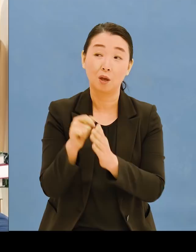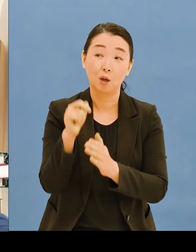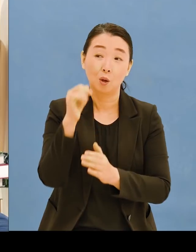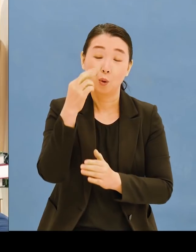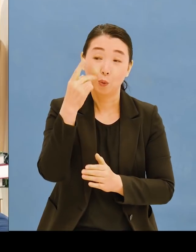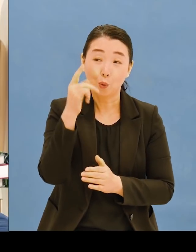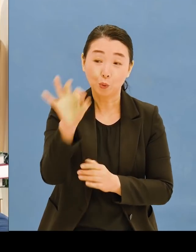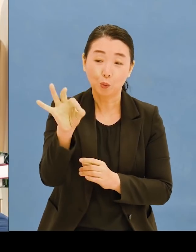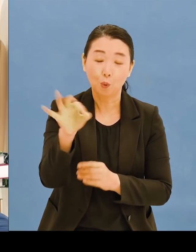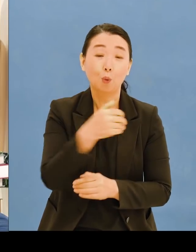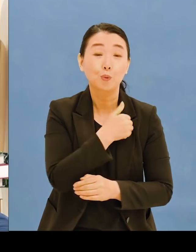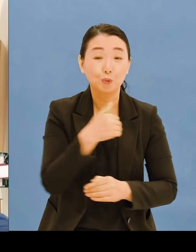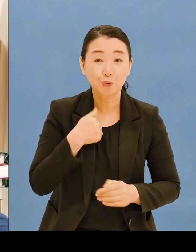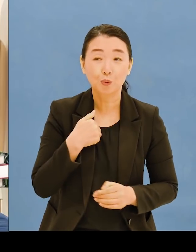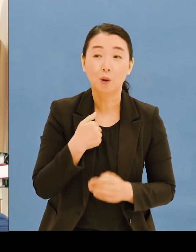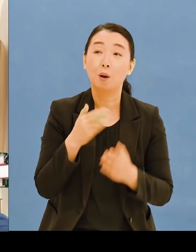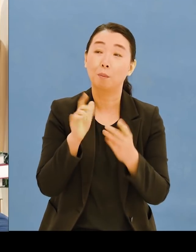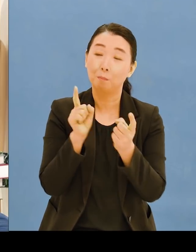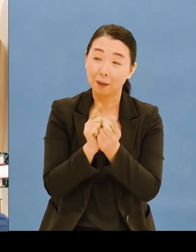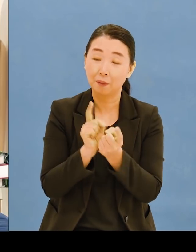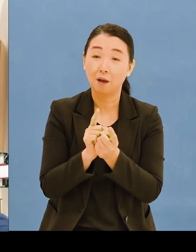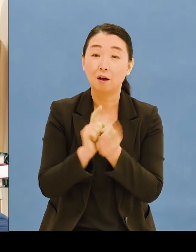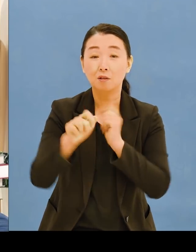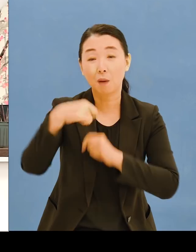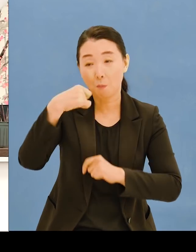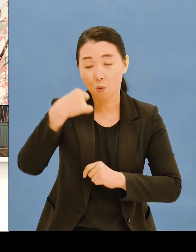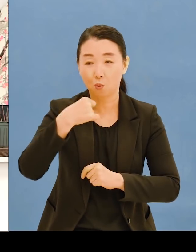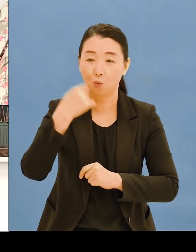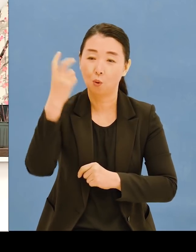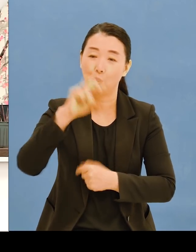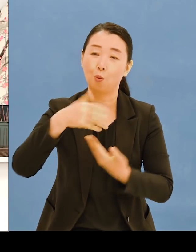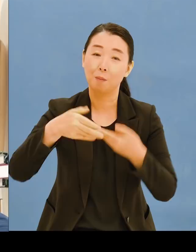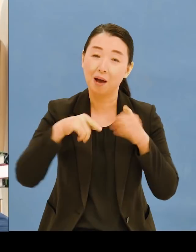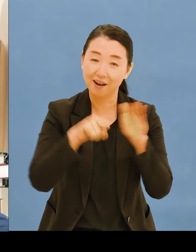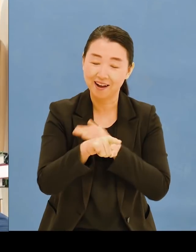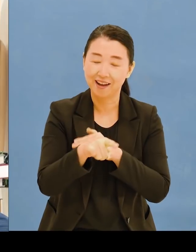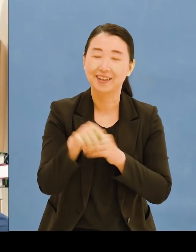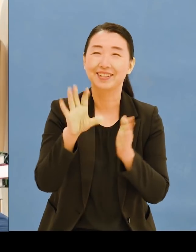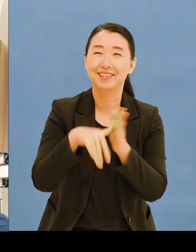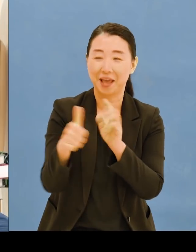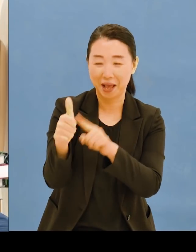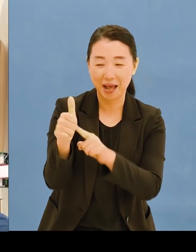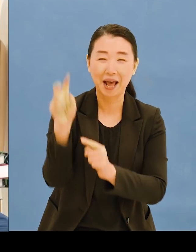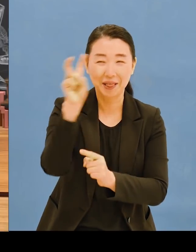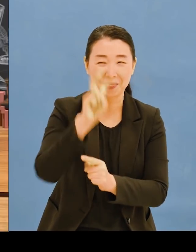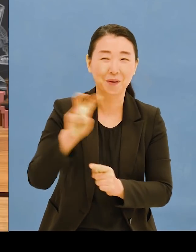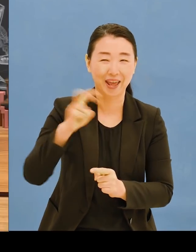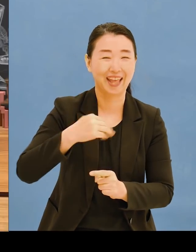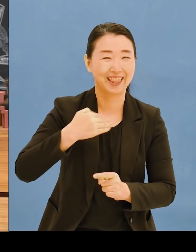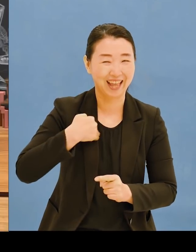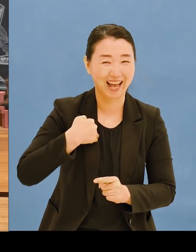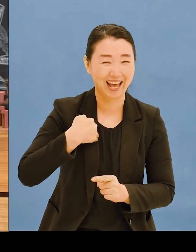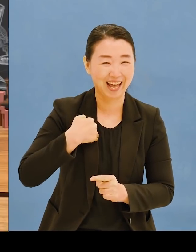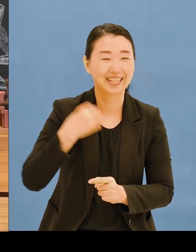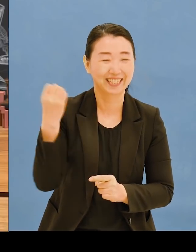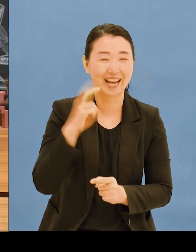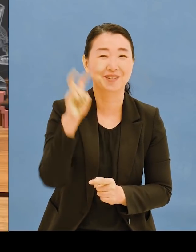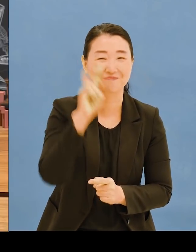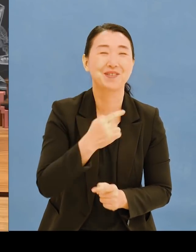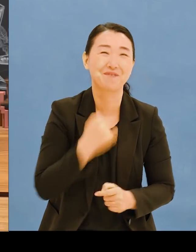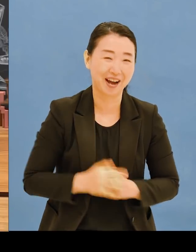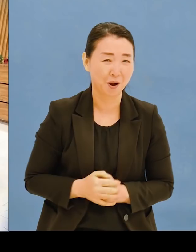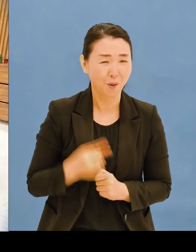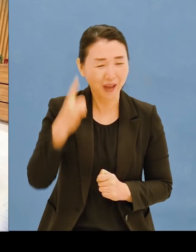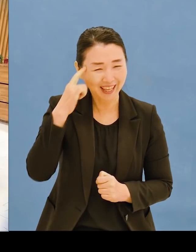만나면은 가서 이제 밥 먹고 이제 노래방 가고 그때 이제 우리 주영훈 집사님 노래 엄청 많이 불렀죠. 네. 진짜. 왜 또